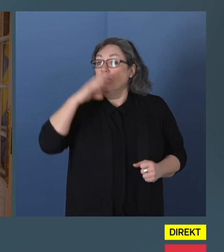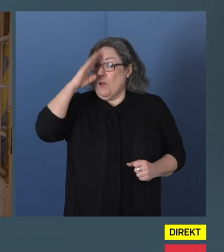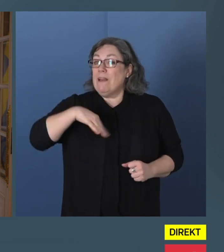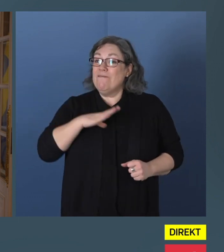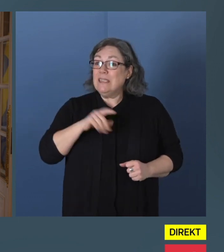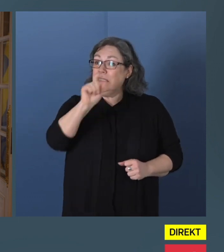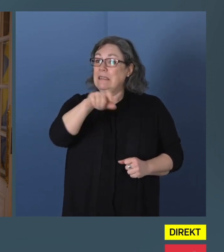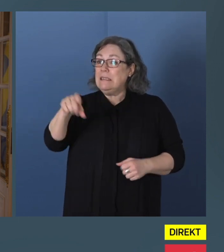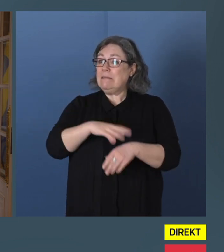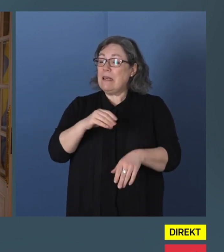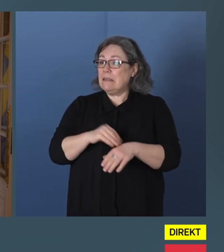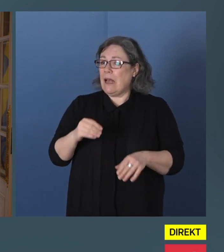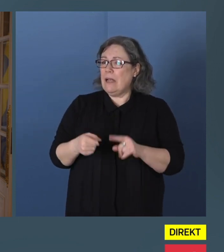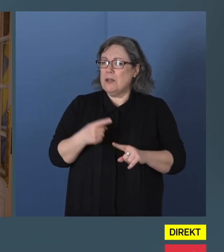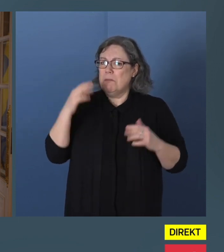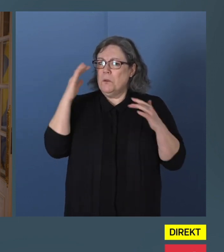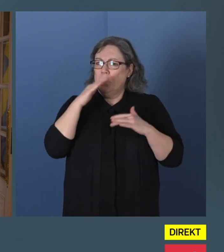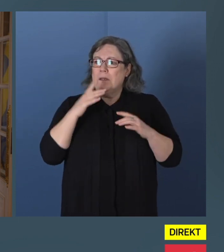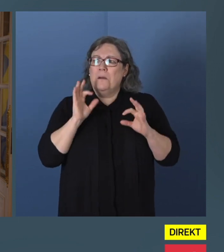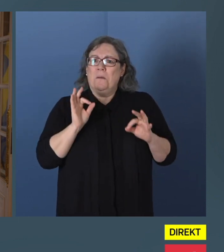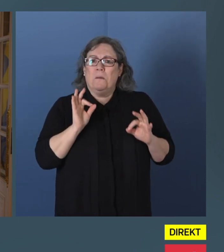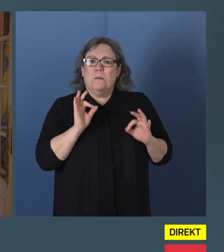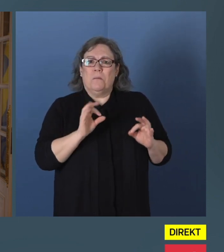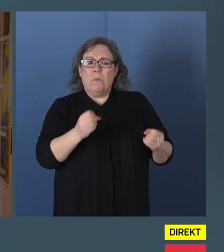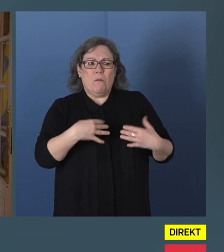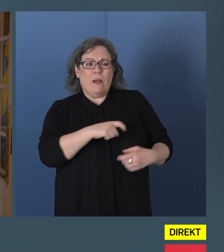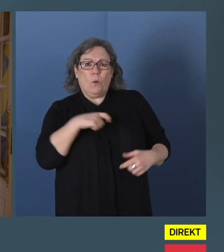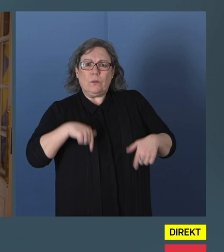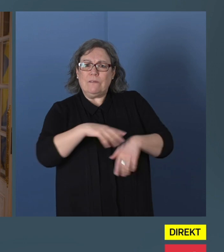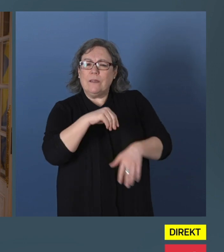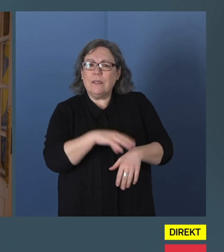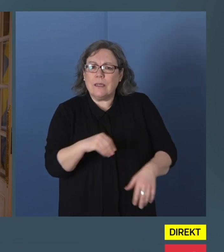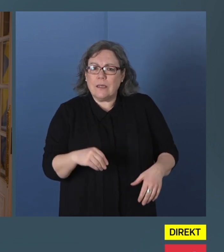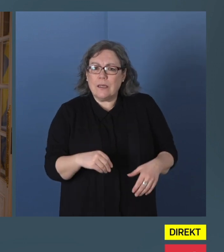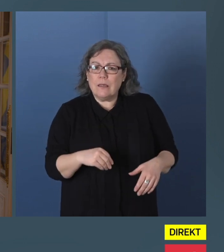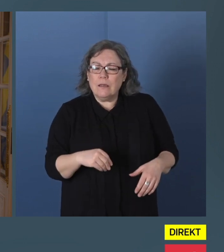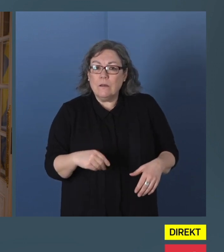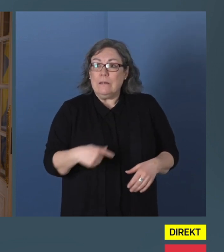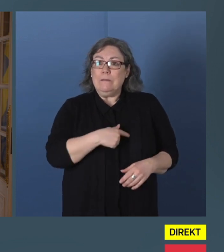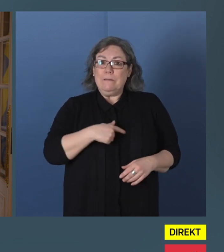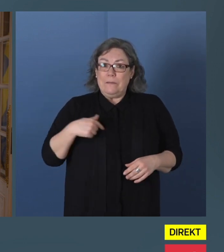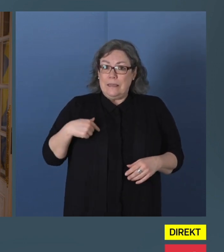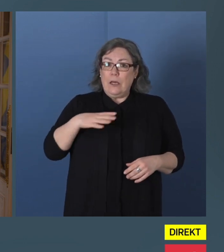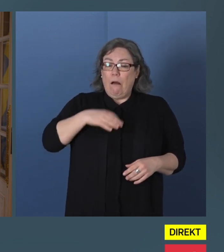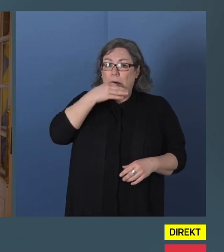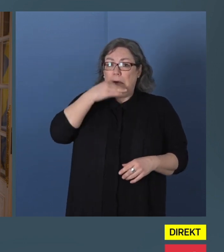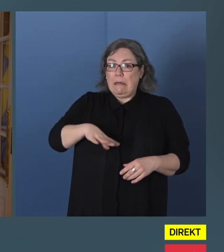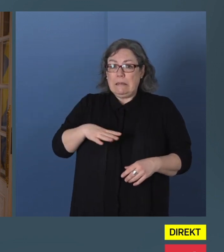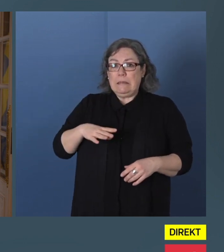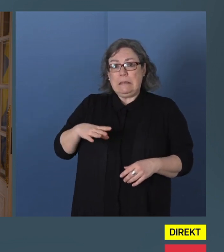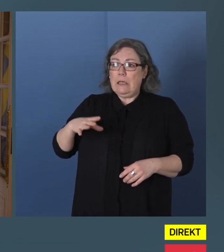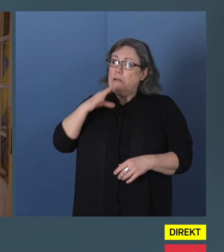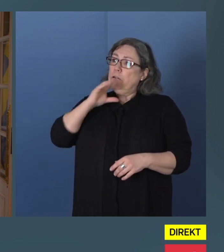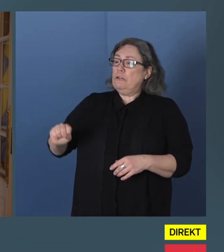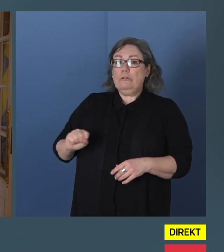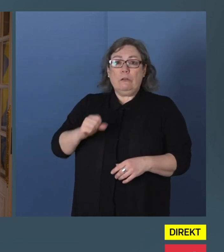av oss som frågar sig vad detta får för konsekvenser för Sverige. Blir vi därmed en måltavla för rysk